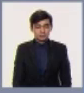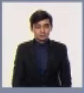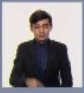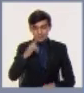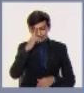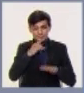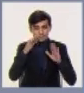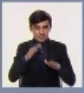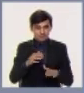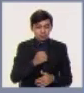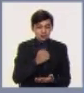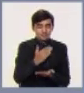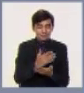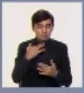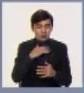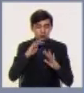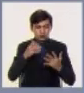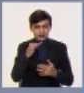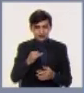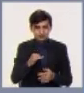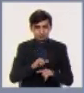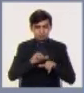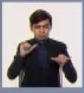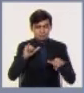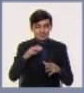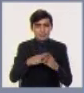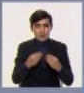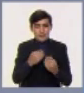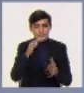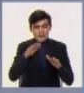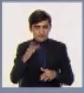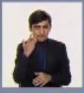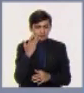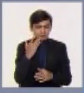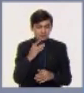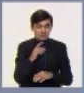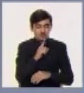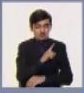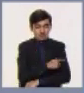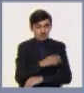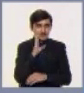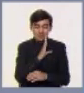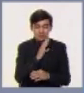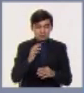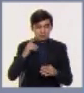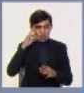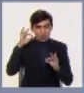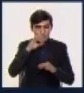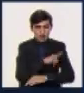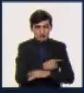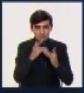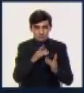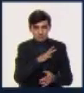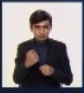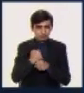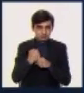В Казахстане, к сожалению, нередки случаи, когда из-за разлада в семье жены оказываются в психиатрических клиниках. С нами на связи основатель